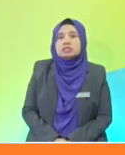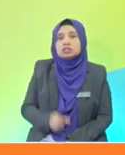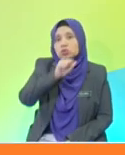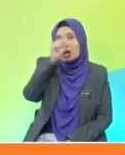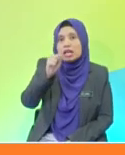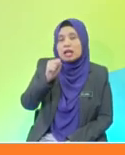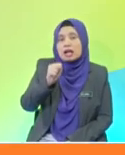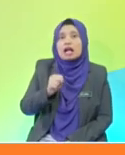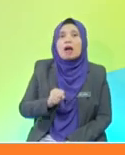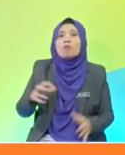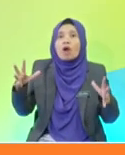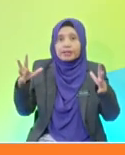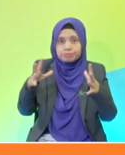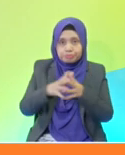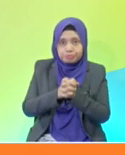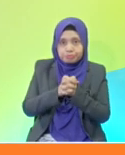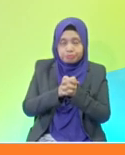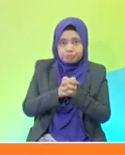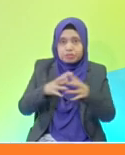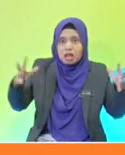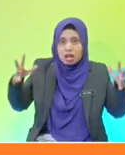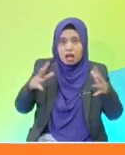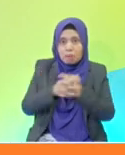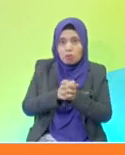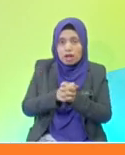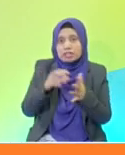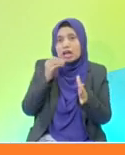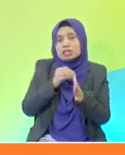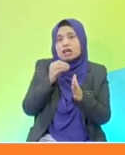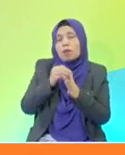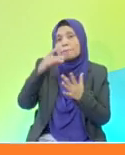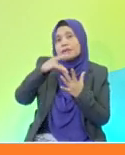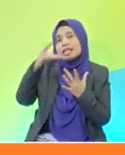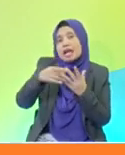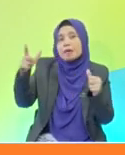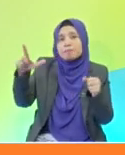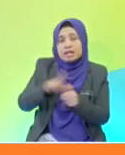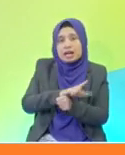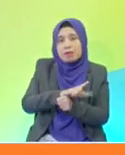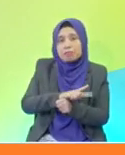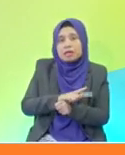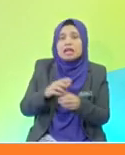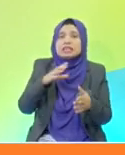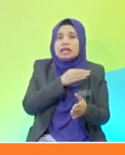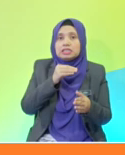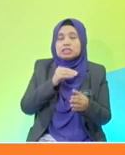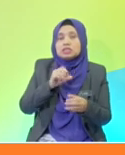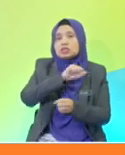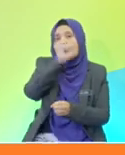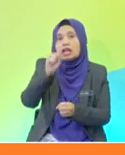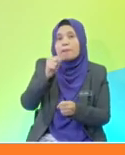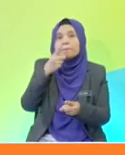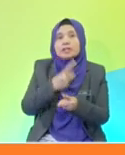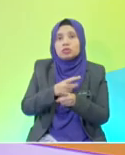aneka gabungan atau Anika pilihan pelengkap dan yang ketiga adalah soal alam berbentuk pilihan betul